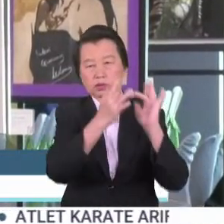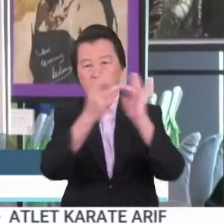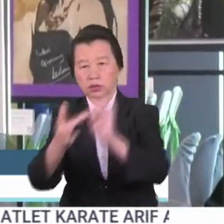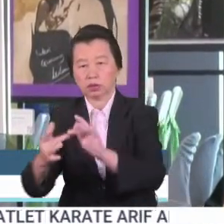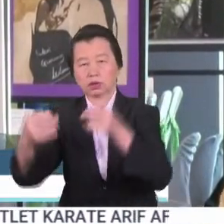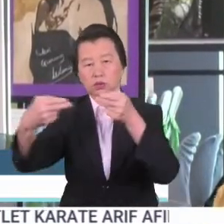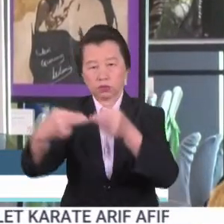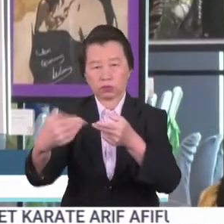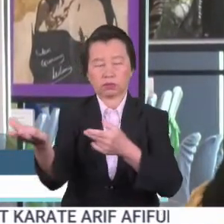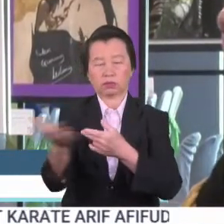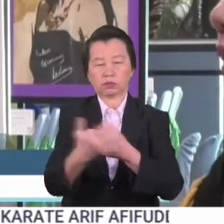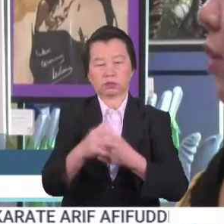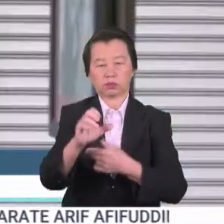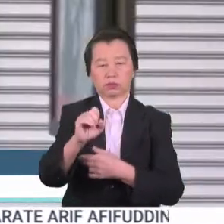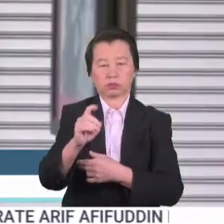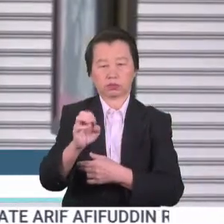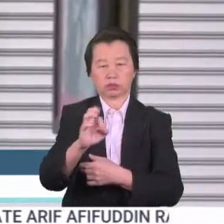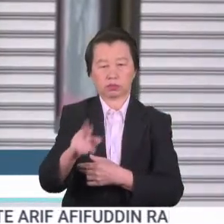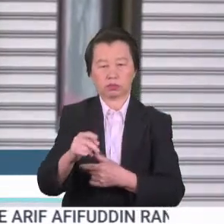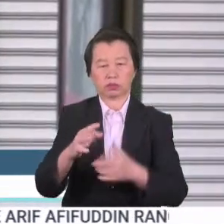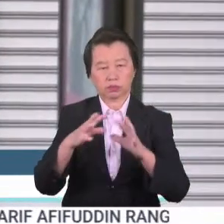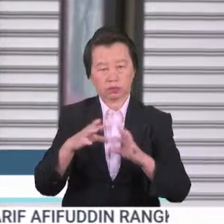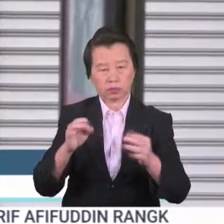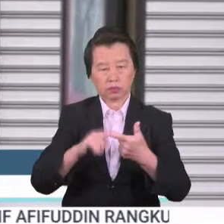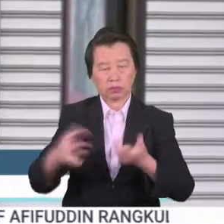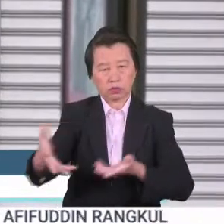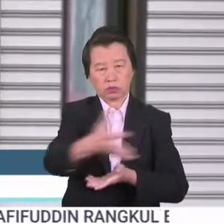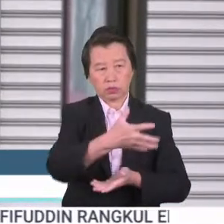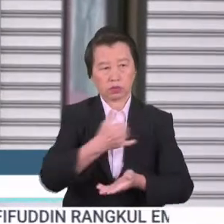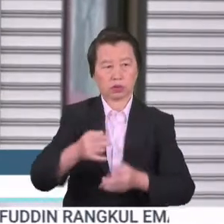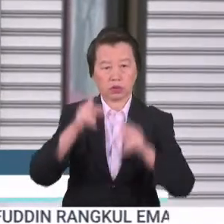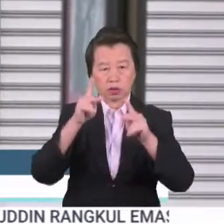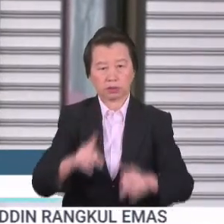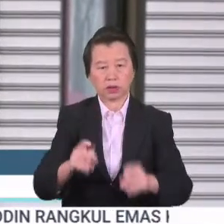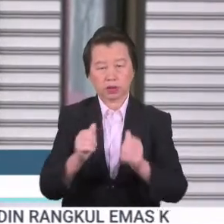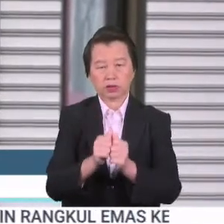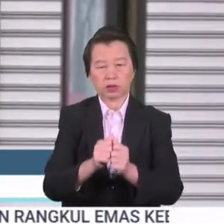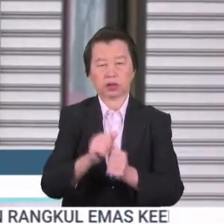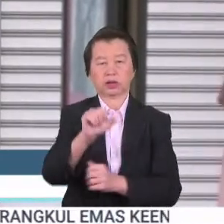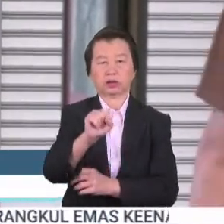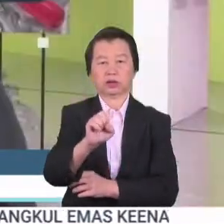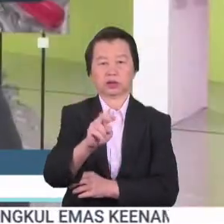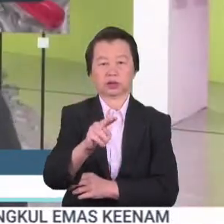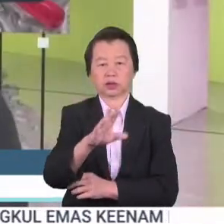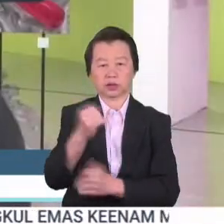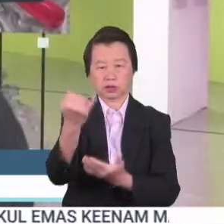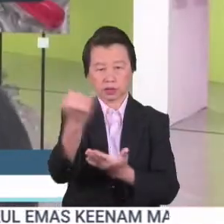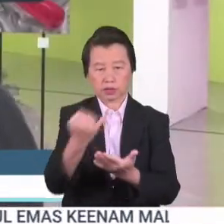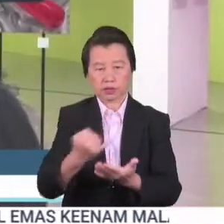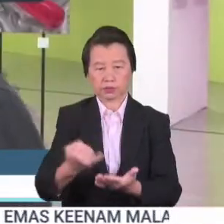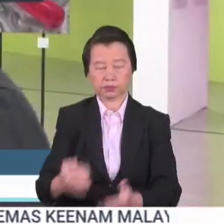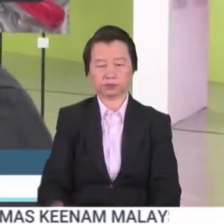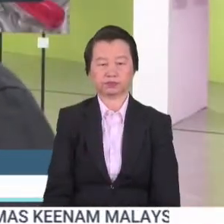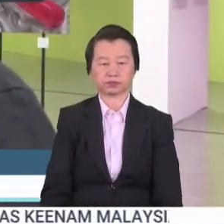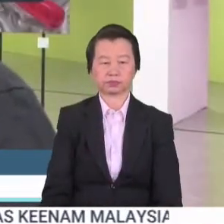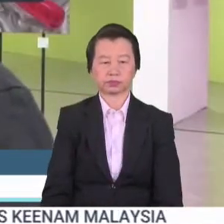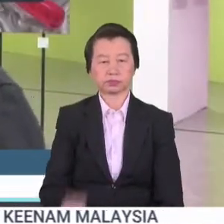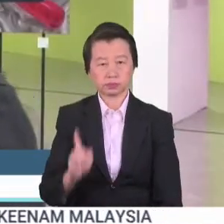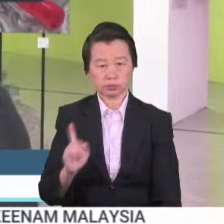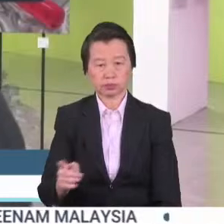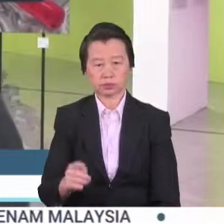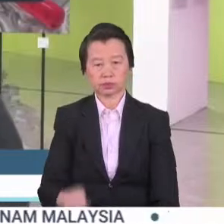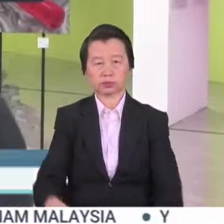dan hubungan antara seniman curator klektor dan pihak terlibat dengan seni kita bukan sahaja